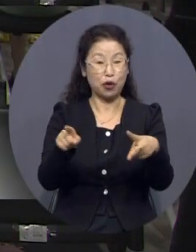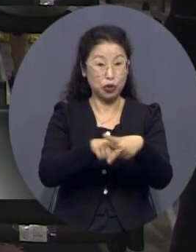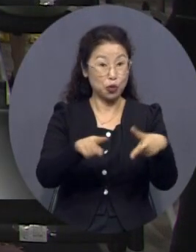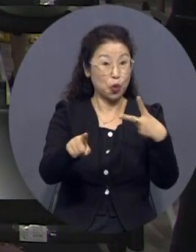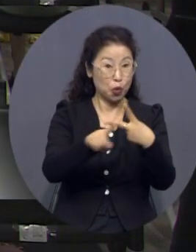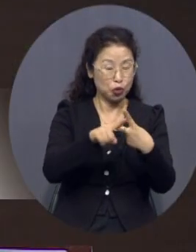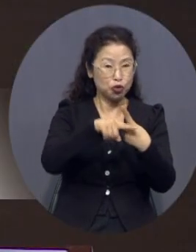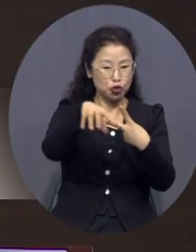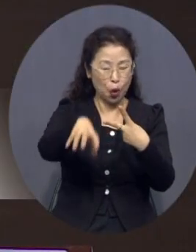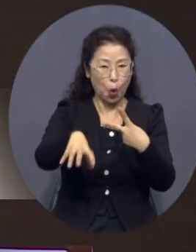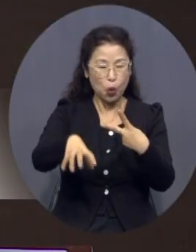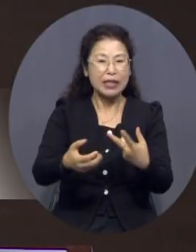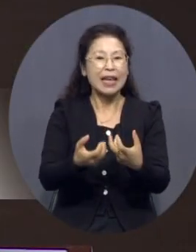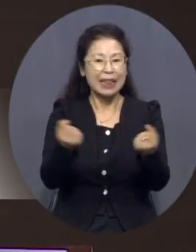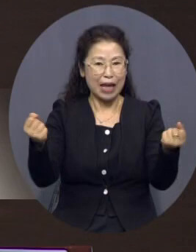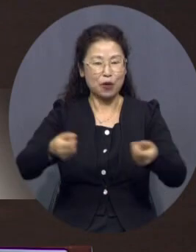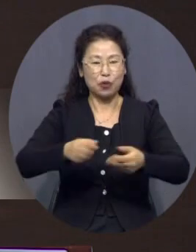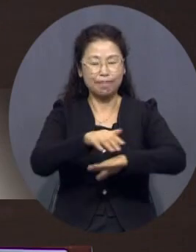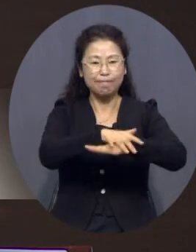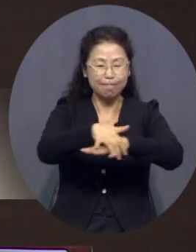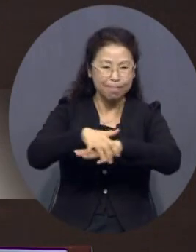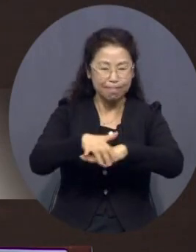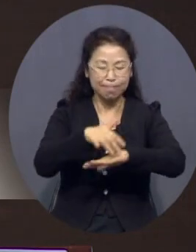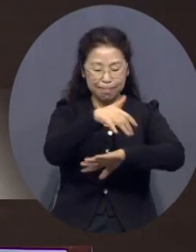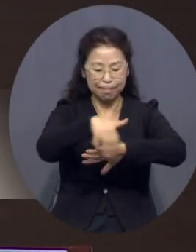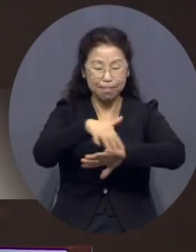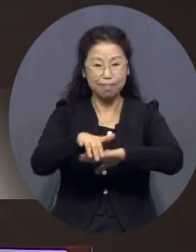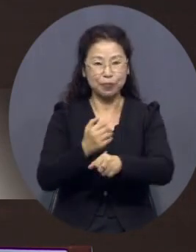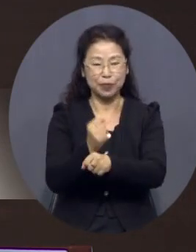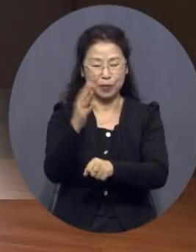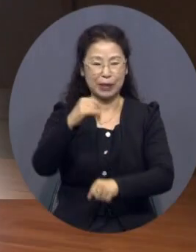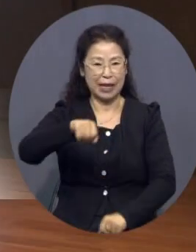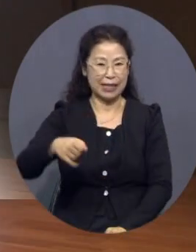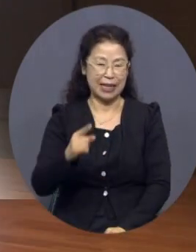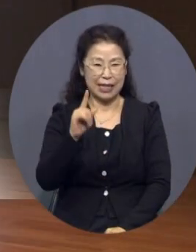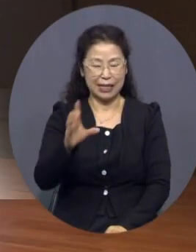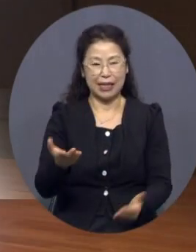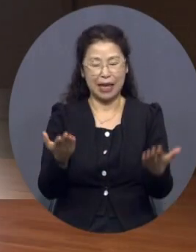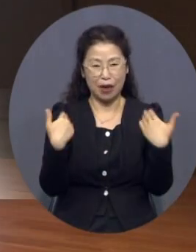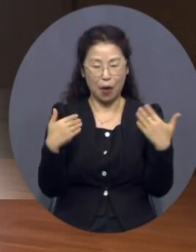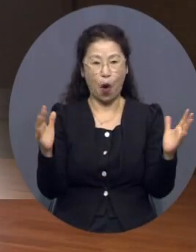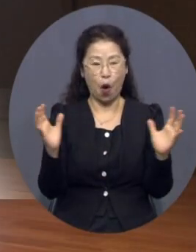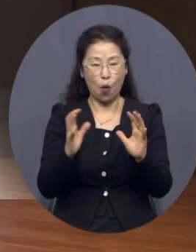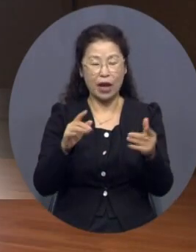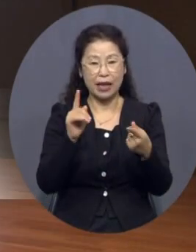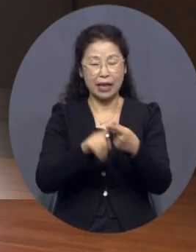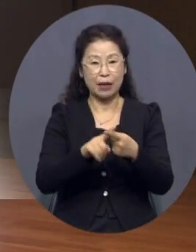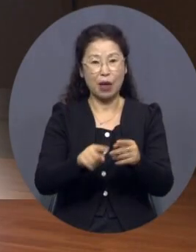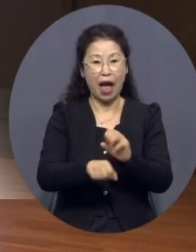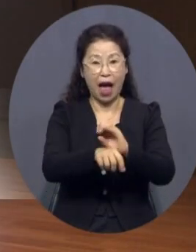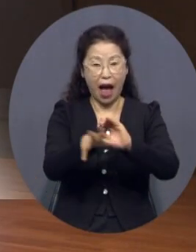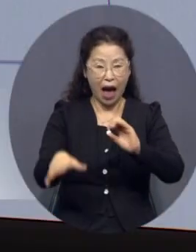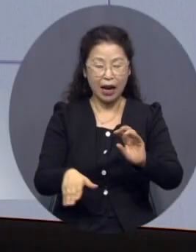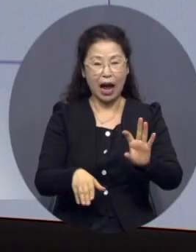초중학교 공간이 분리 설계됩니다. JDC에서 열린 아라월평